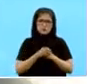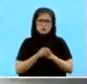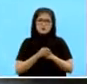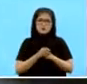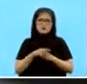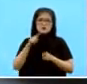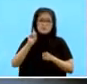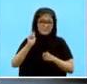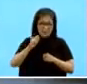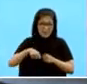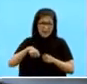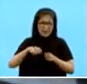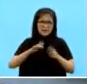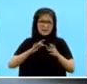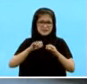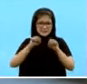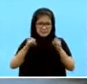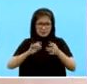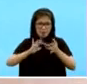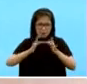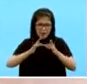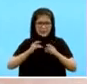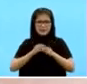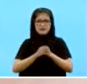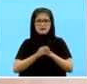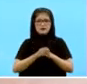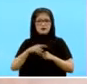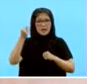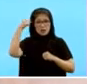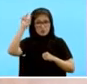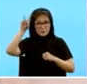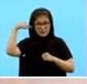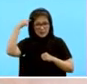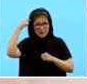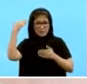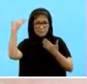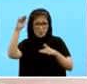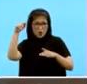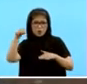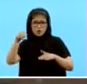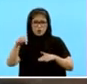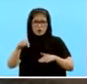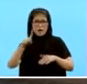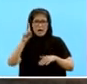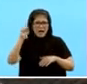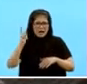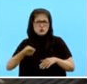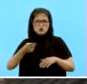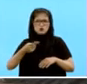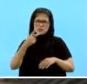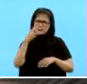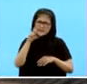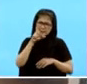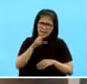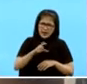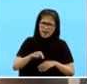online. Selain penyediaan kantor pemerintah dalam mal, juga perlu perhatian terhadap pelajar yang datang ke mal saat jam sekolah.